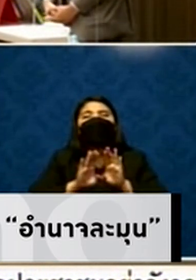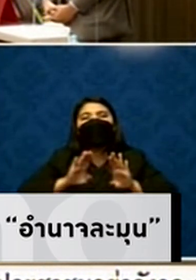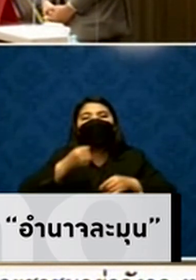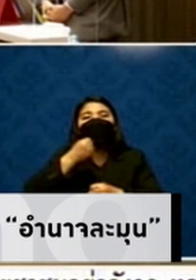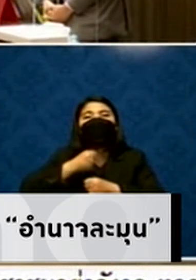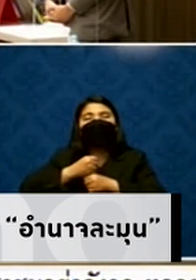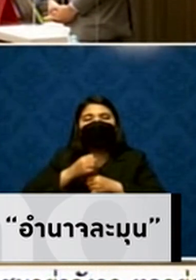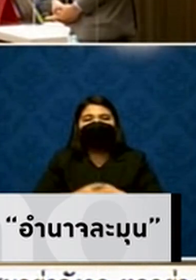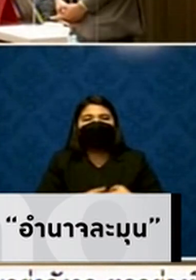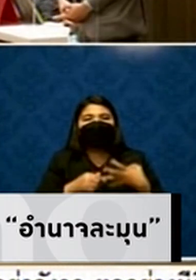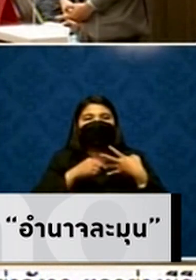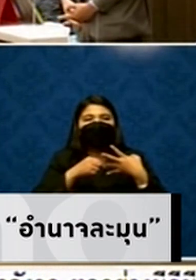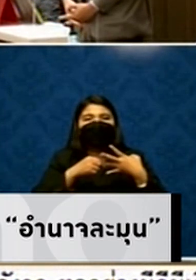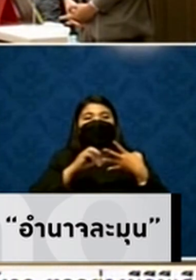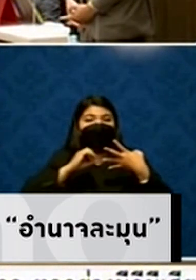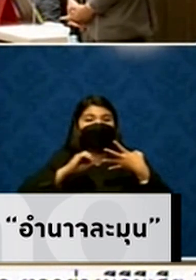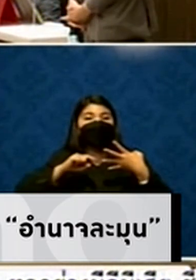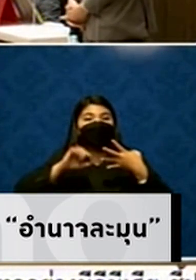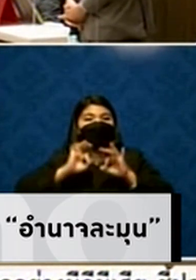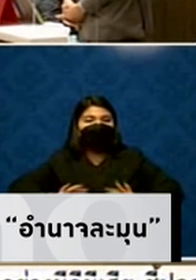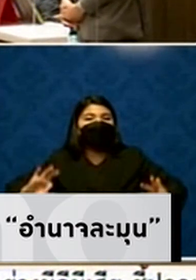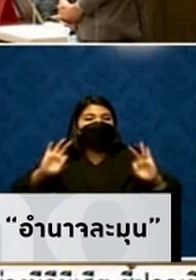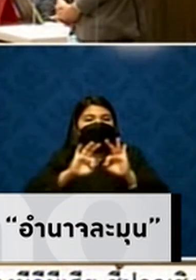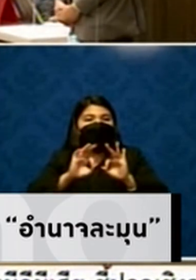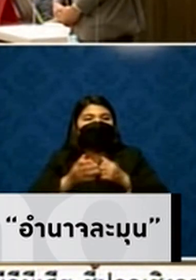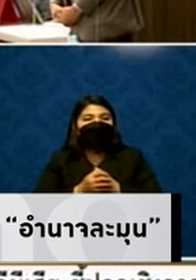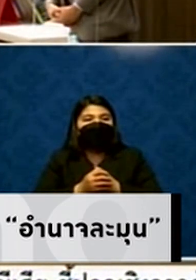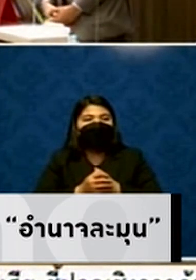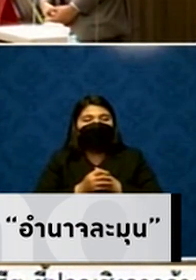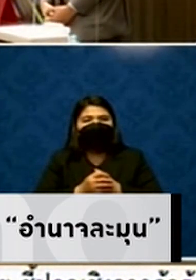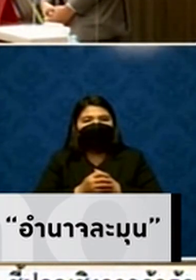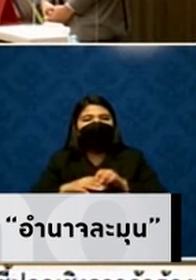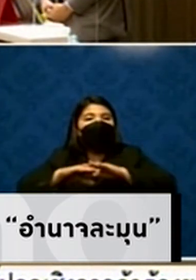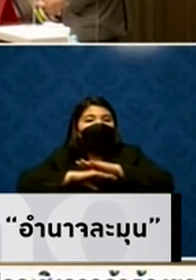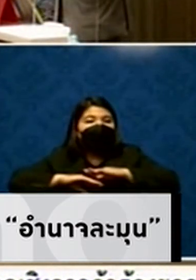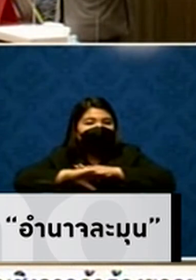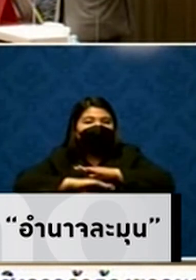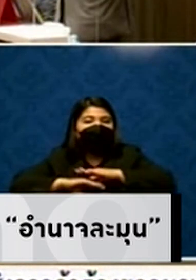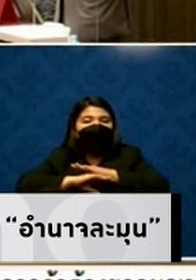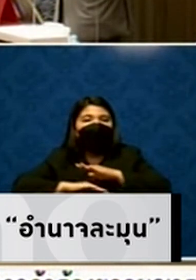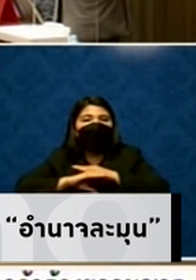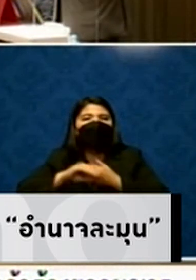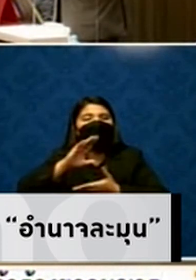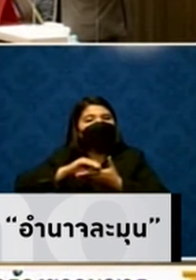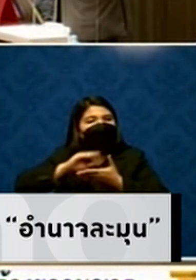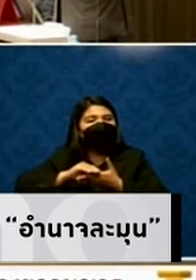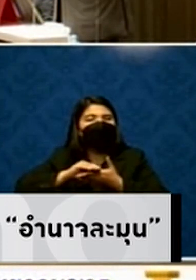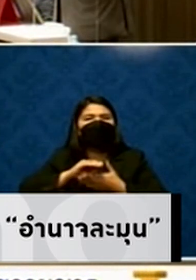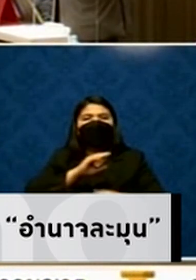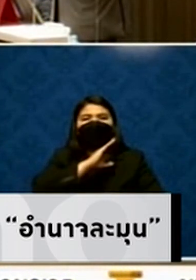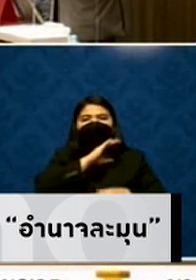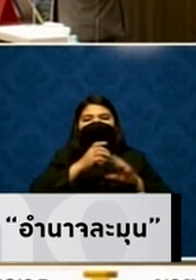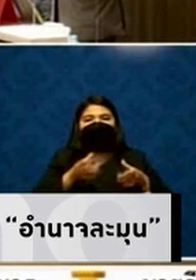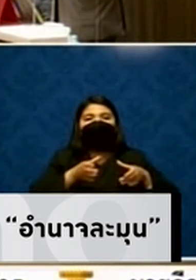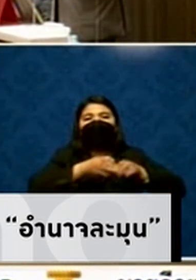ค์หรือคิดเป็นเพียงแค่ 5% เท่านั้นแกบอกต่อให้เรามีงบมากแค่ไหนก็ไร้ประโยชน์เพราะการจะทำเศรษฐกิจสร้างสรรค์อย่างแรกคือต้